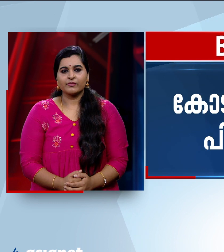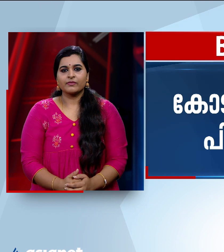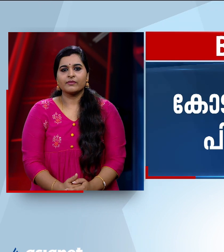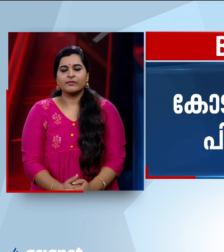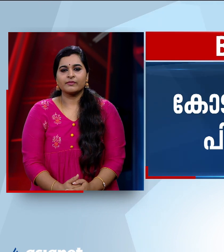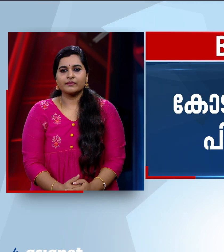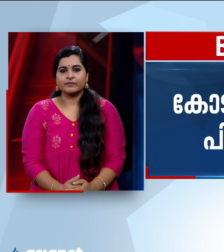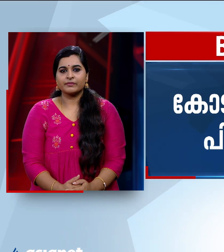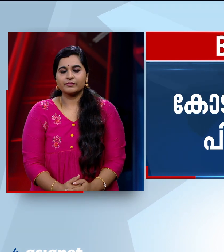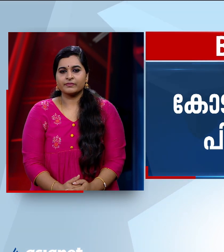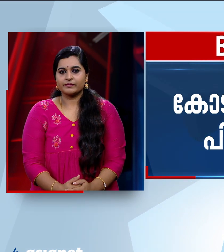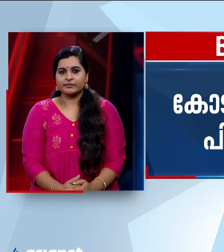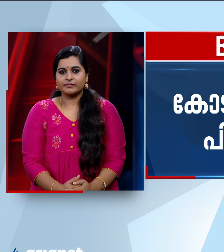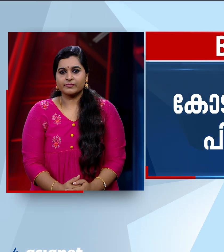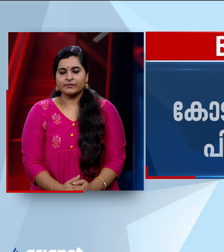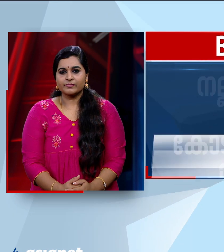ജോഷി വിവരങ്ങൾ.